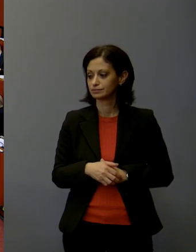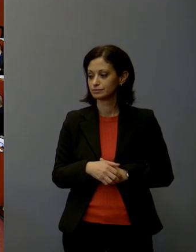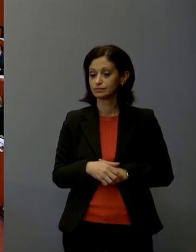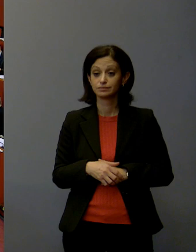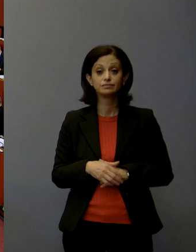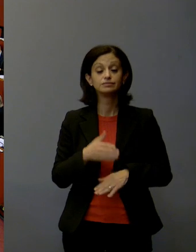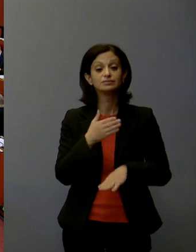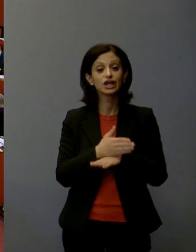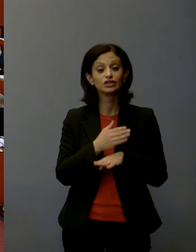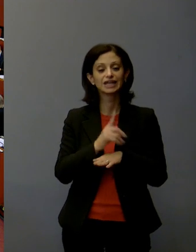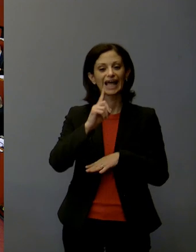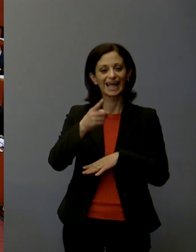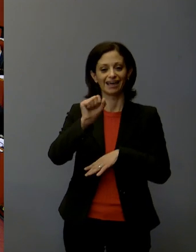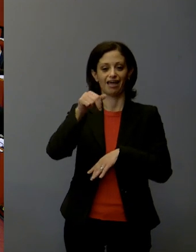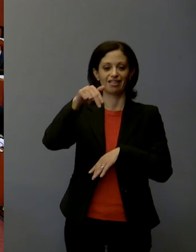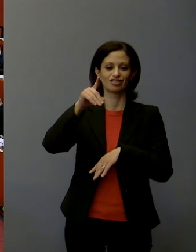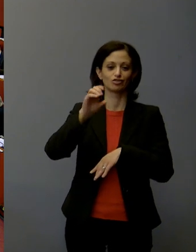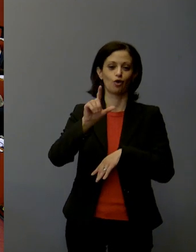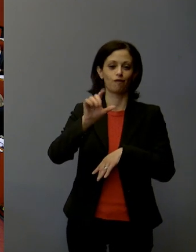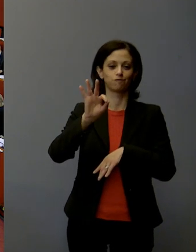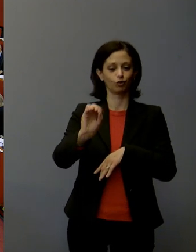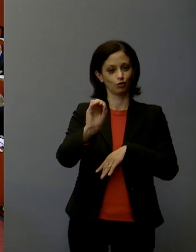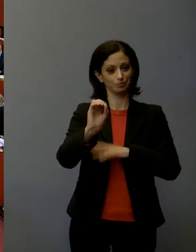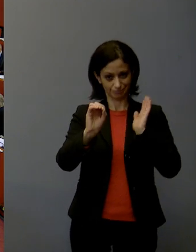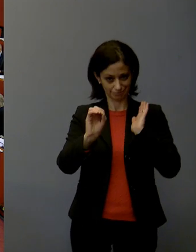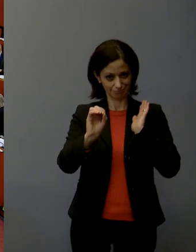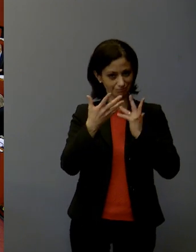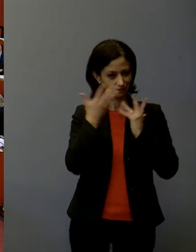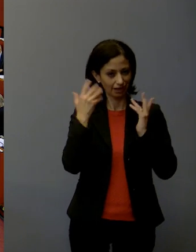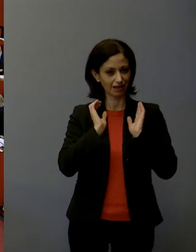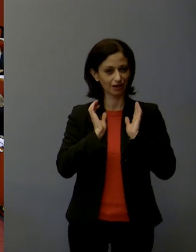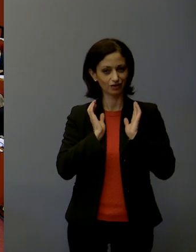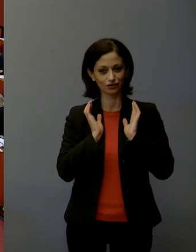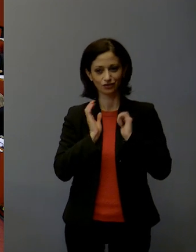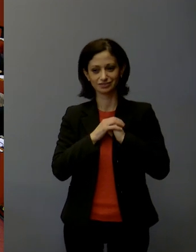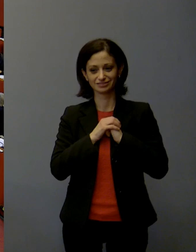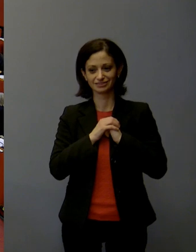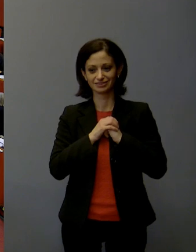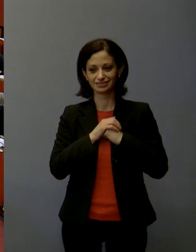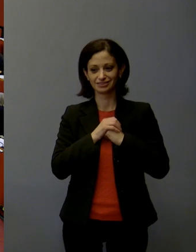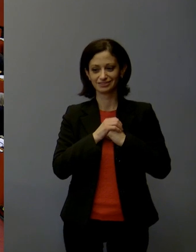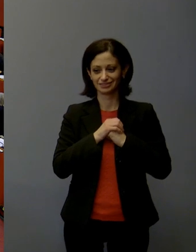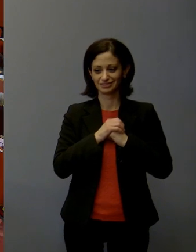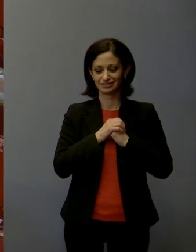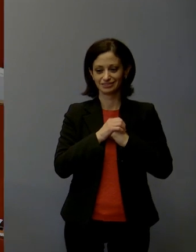consigliere Gandolfo Così vediamo se si mette in moto